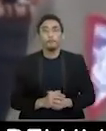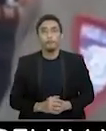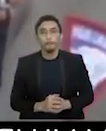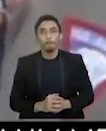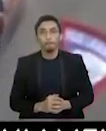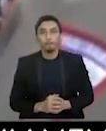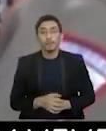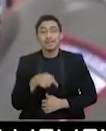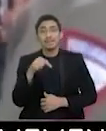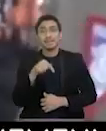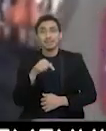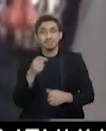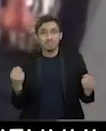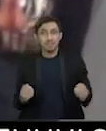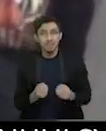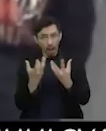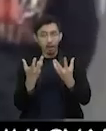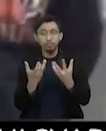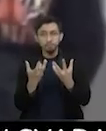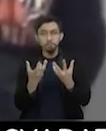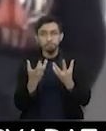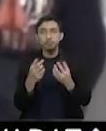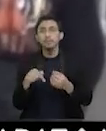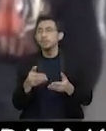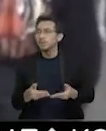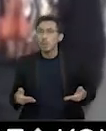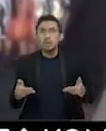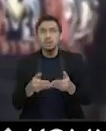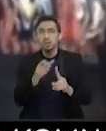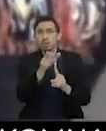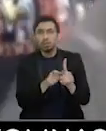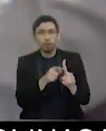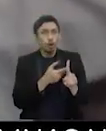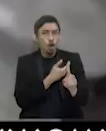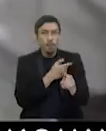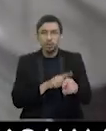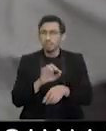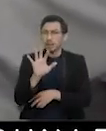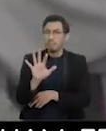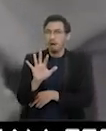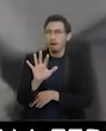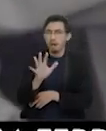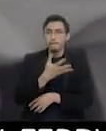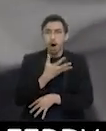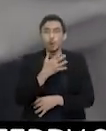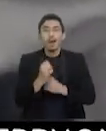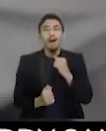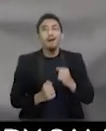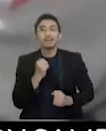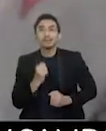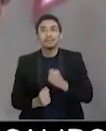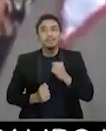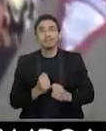kecelakaan atau tabrakan. Ini kondisi korban kurang lebih jam 5 pagi ketika melaksanakan olahraga,